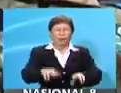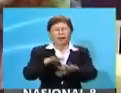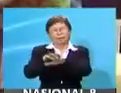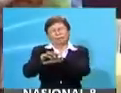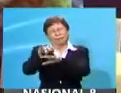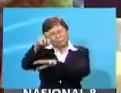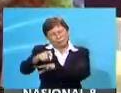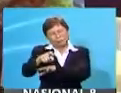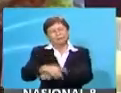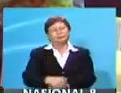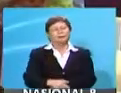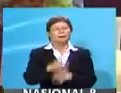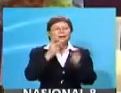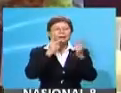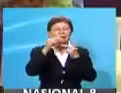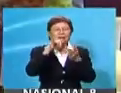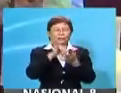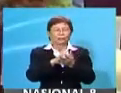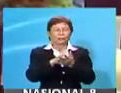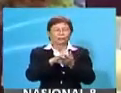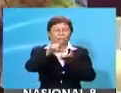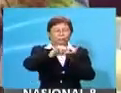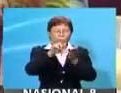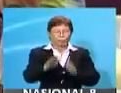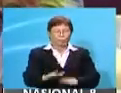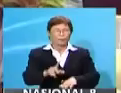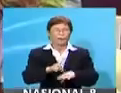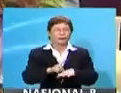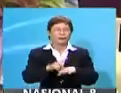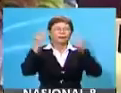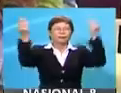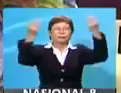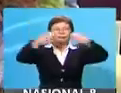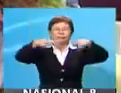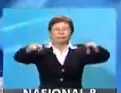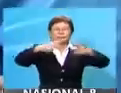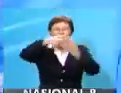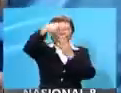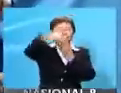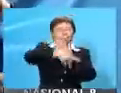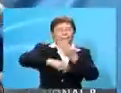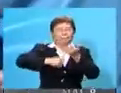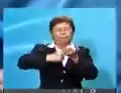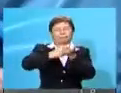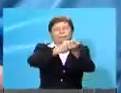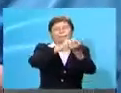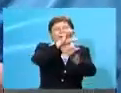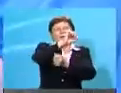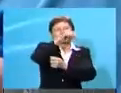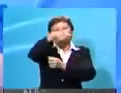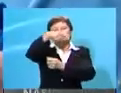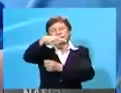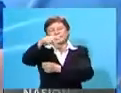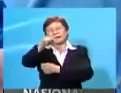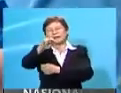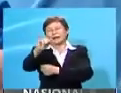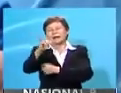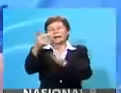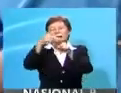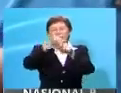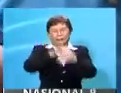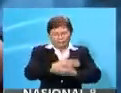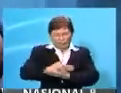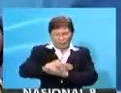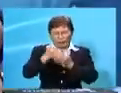ramai Beliau berkata demikian kepada pemberita di Majlis pelancaran program sumbangan sspni kepada bayi